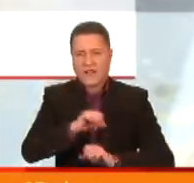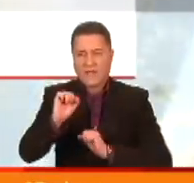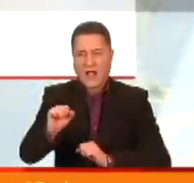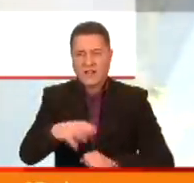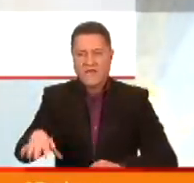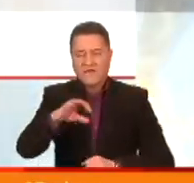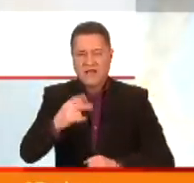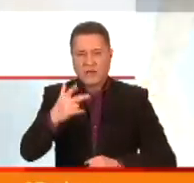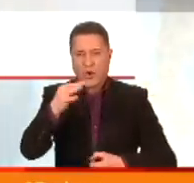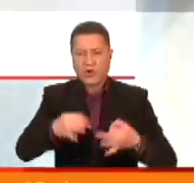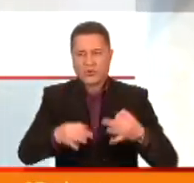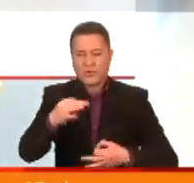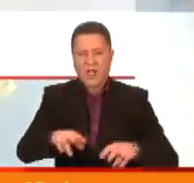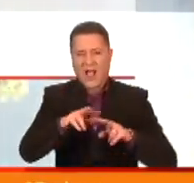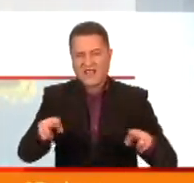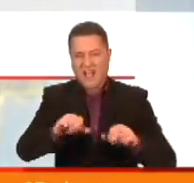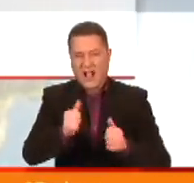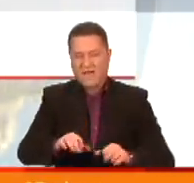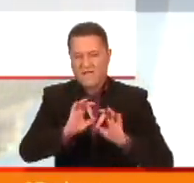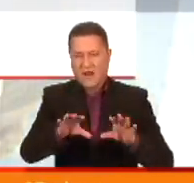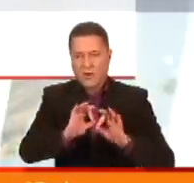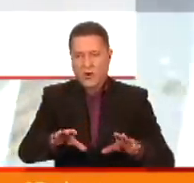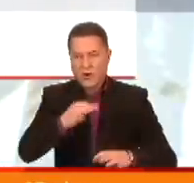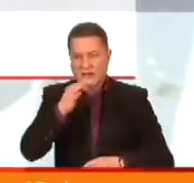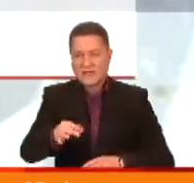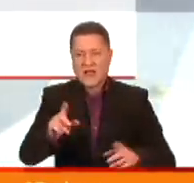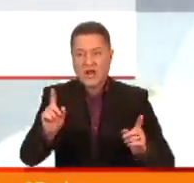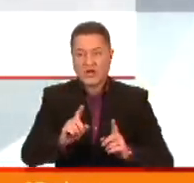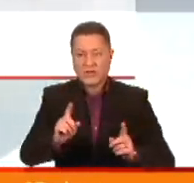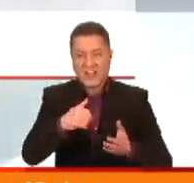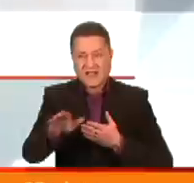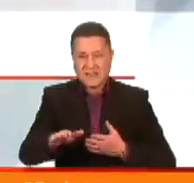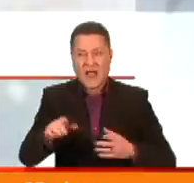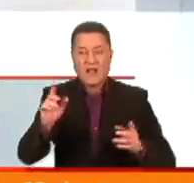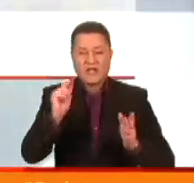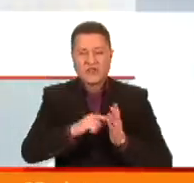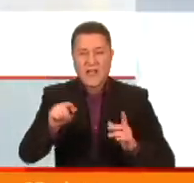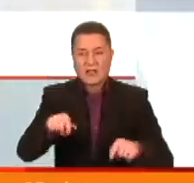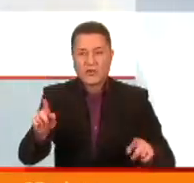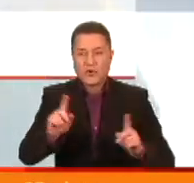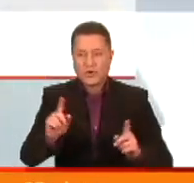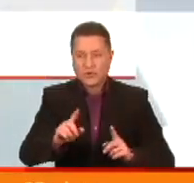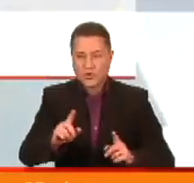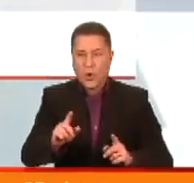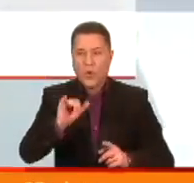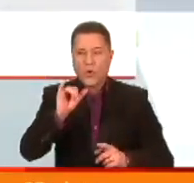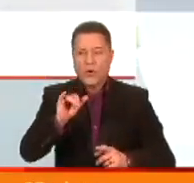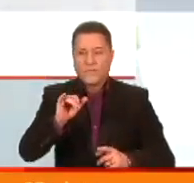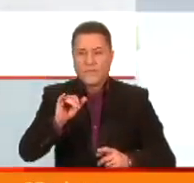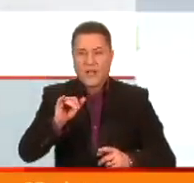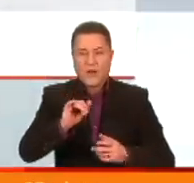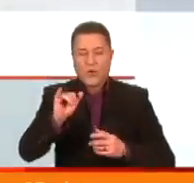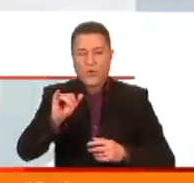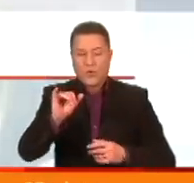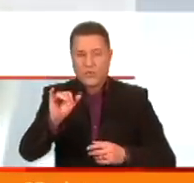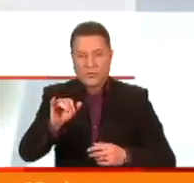практично однакових формулюваннях нам там відказали, ссылаясь на те, що ні, оскільки ні стану війни між Росією та Україною, значить ні воєнного плену.